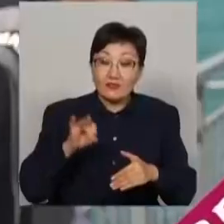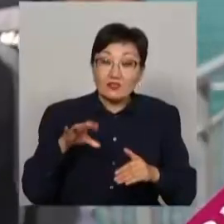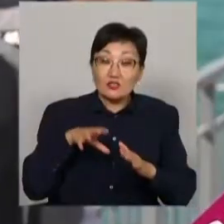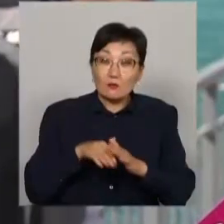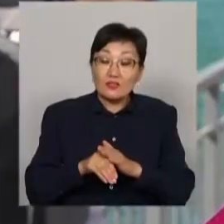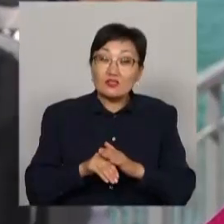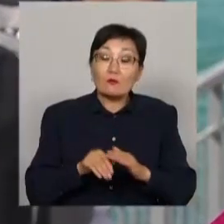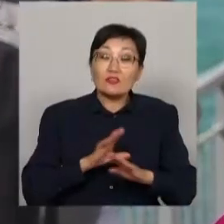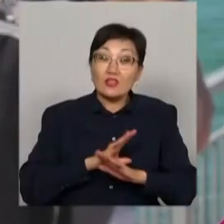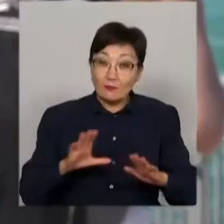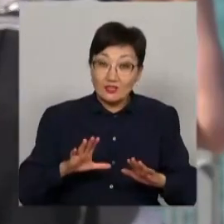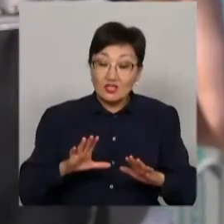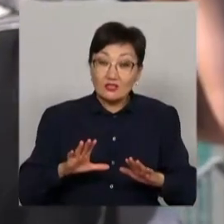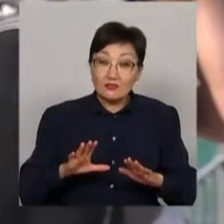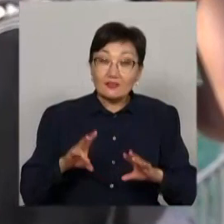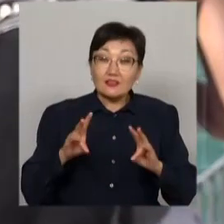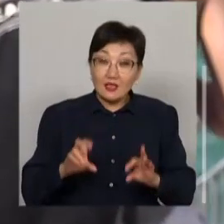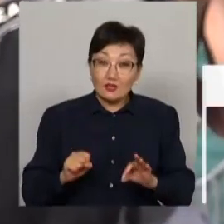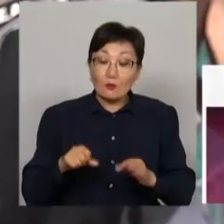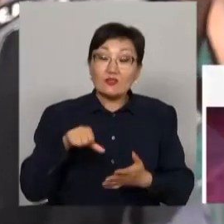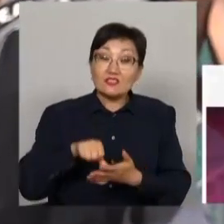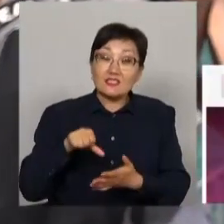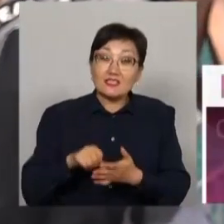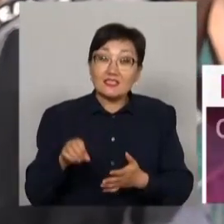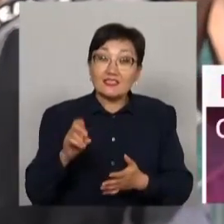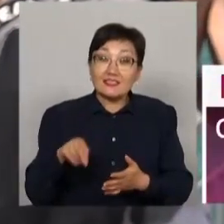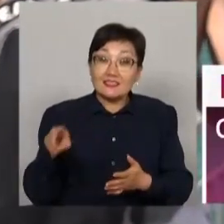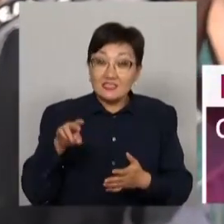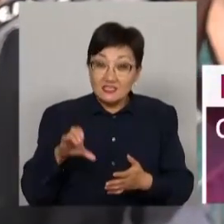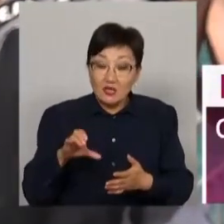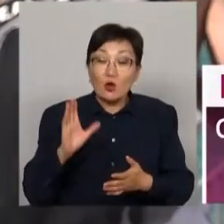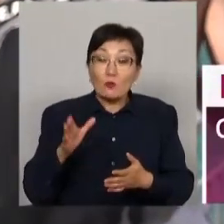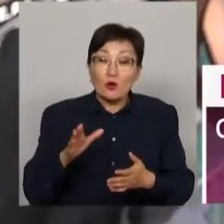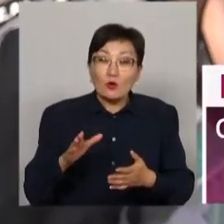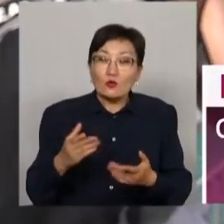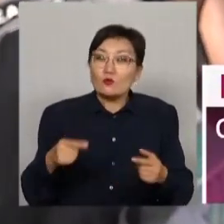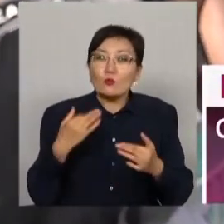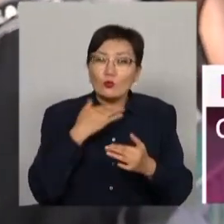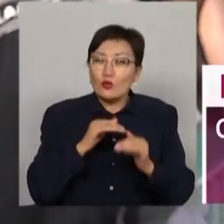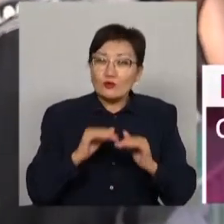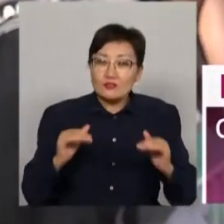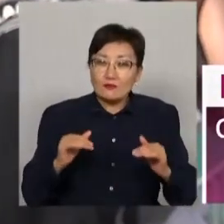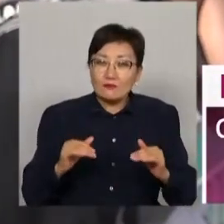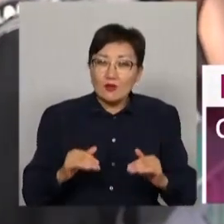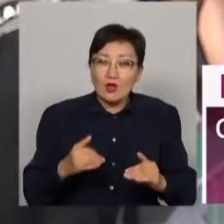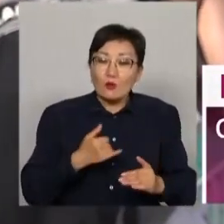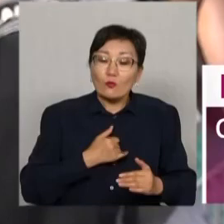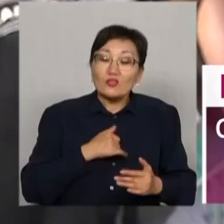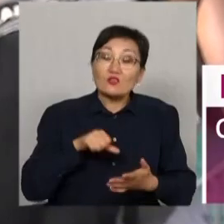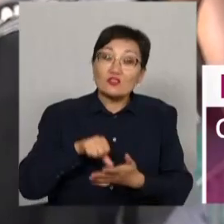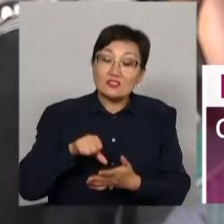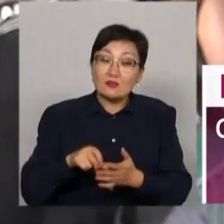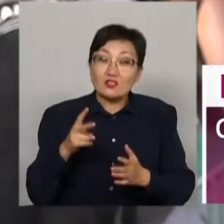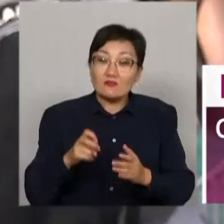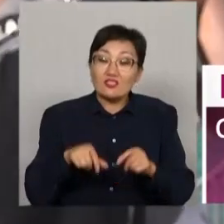было, что на участие kids будут столько детей. Мы побили рекорд, у нас участвовало было